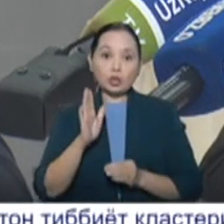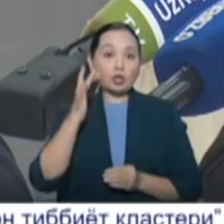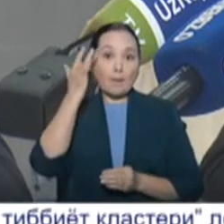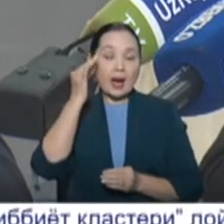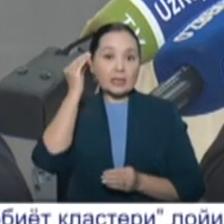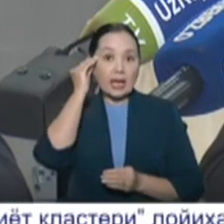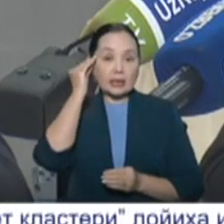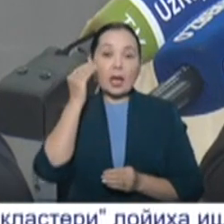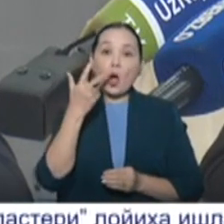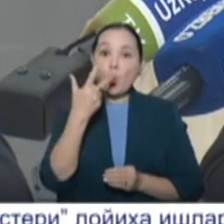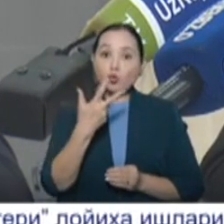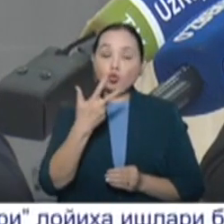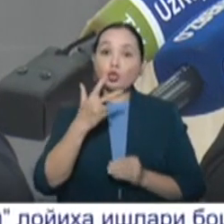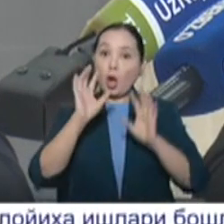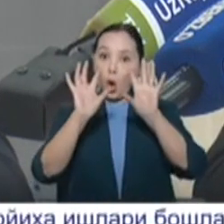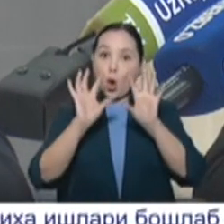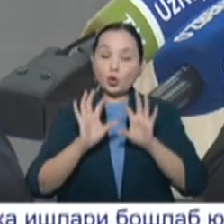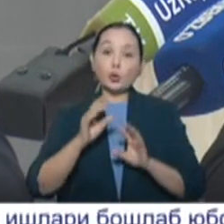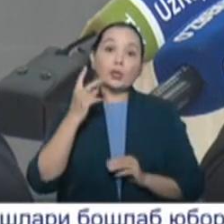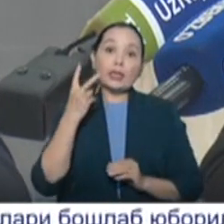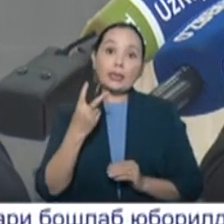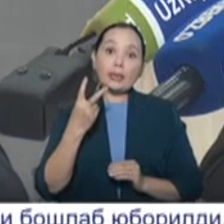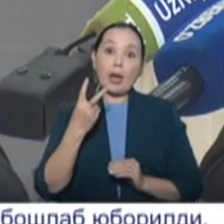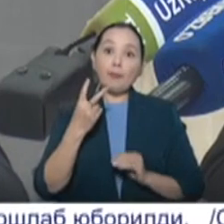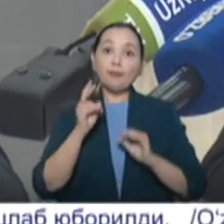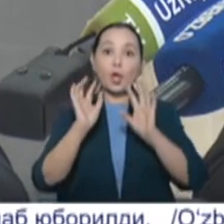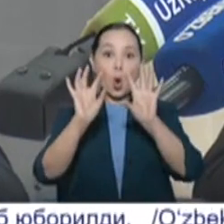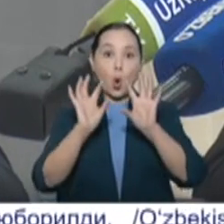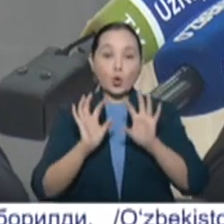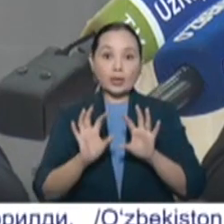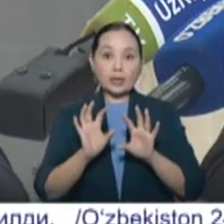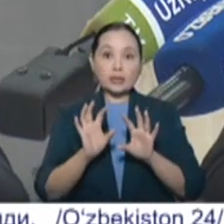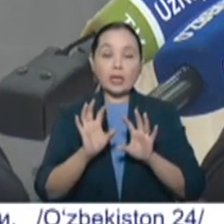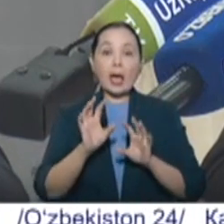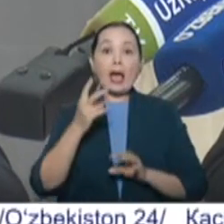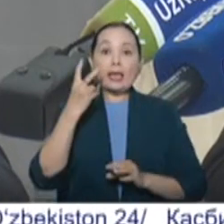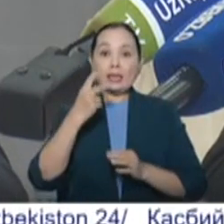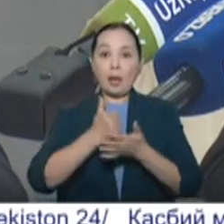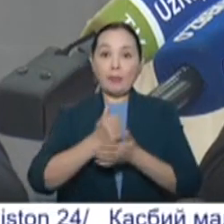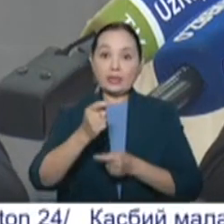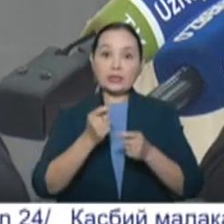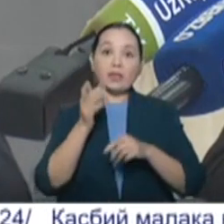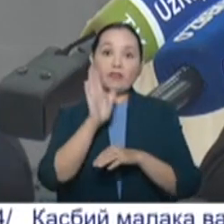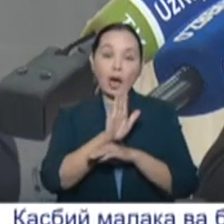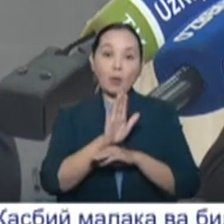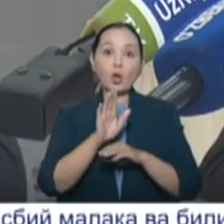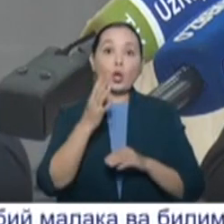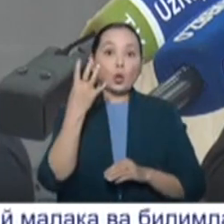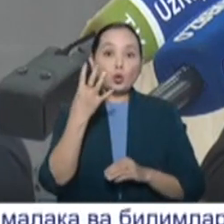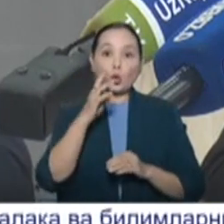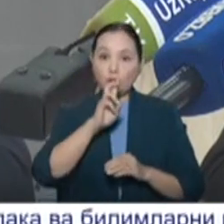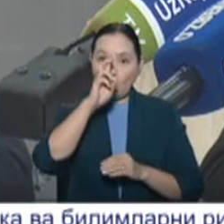maqsadida 3 qonun, 2 kodeks, 2 prezidentimiz farmoni va 4